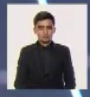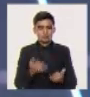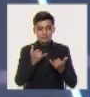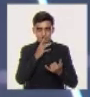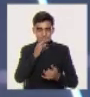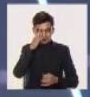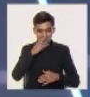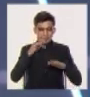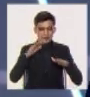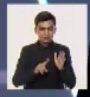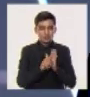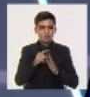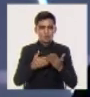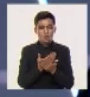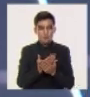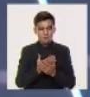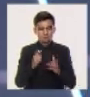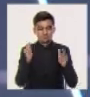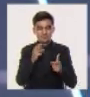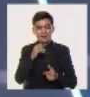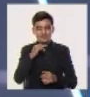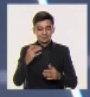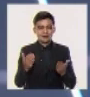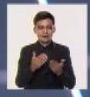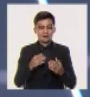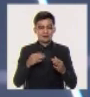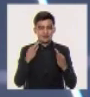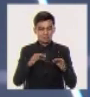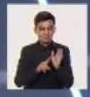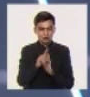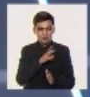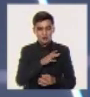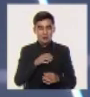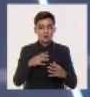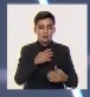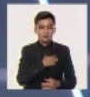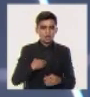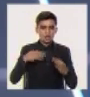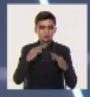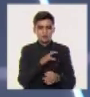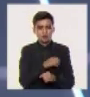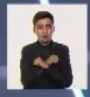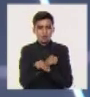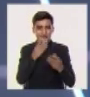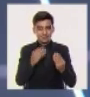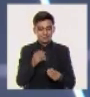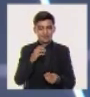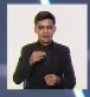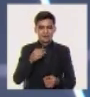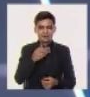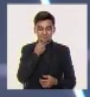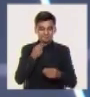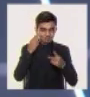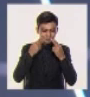Тем временем в Казахстане начинается новый этап ослабления карантинного режима. Межведомственная комиссия разрешила работать по выходным дням салонам